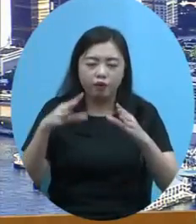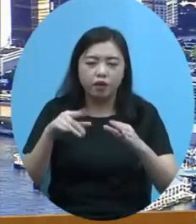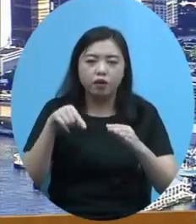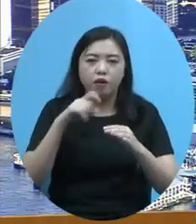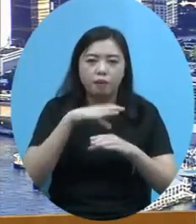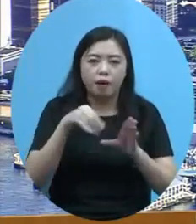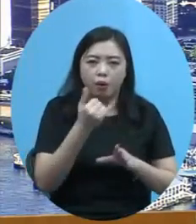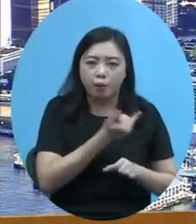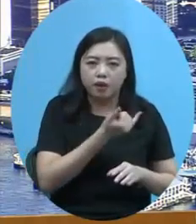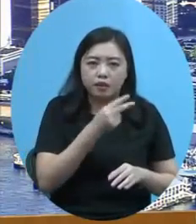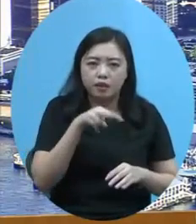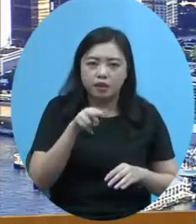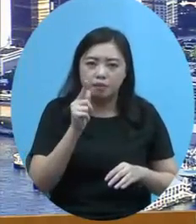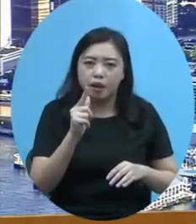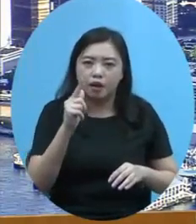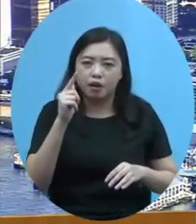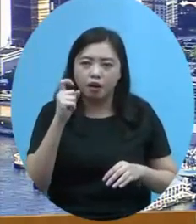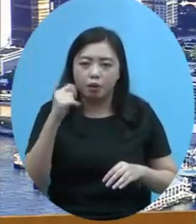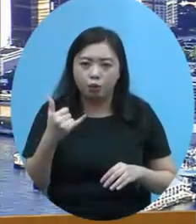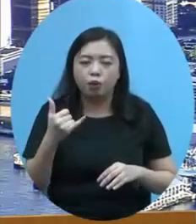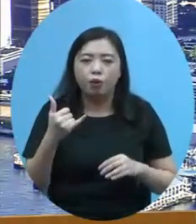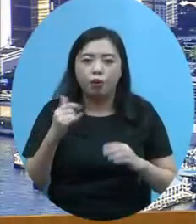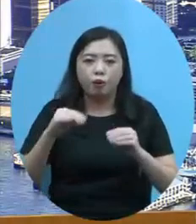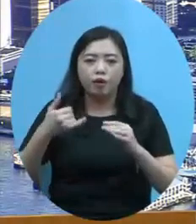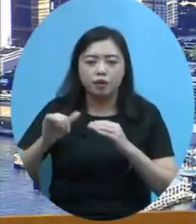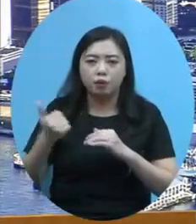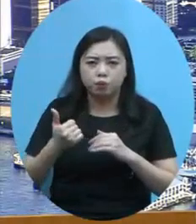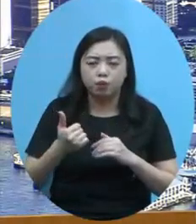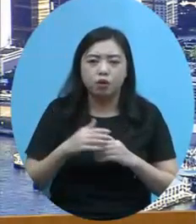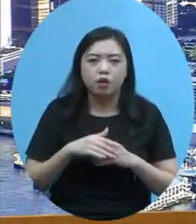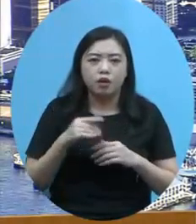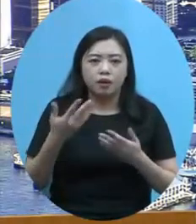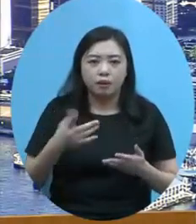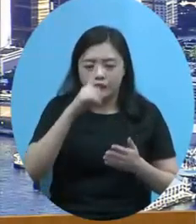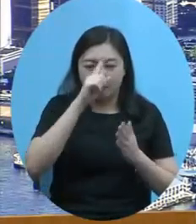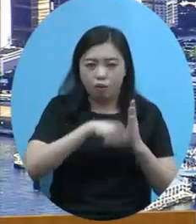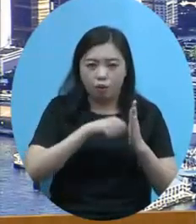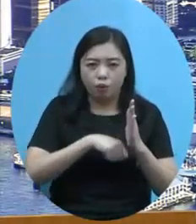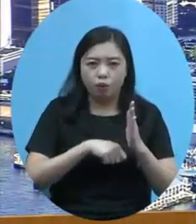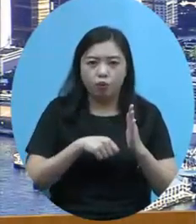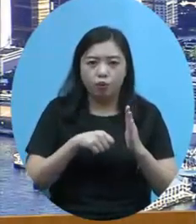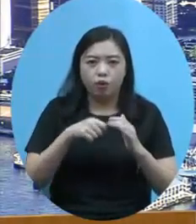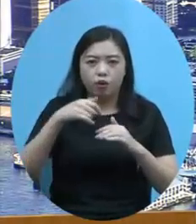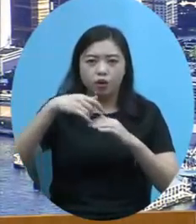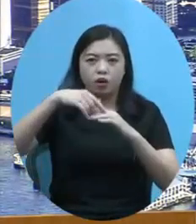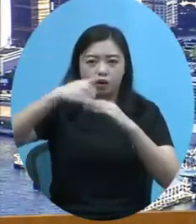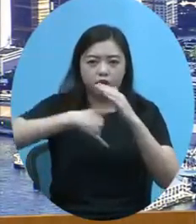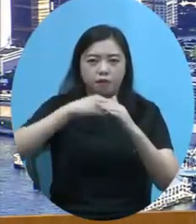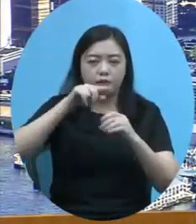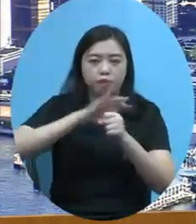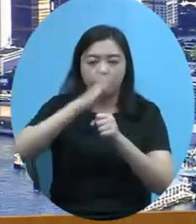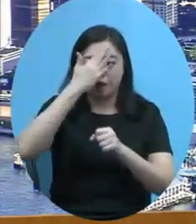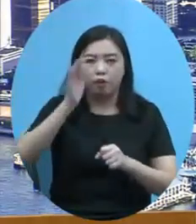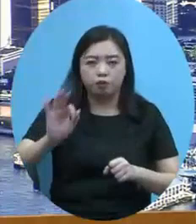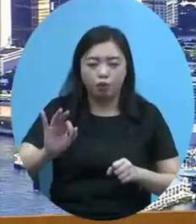括62,896名的病人已經出院。今日沒有錄得病人是經入院篩查是呈現陽性